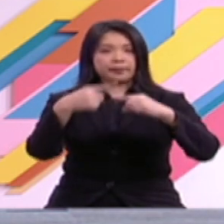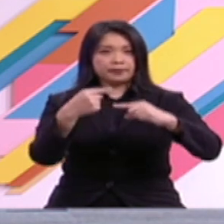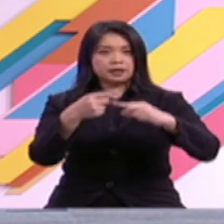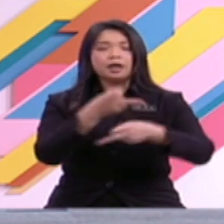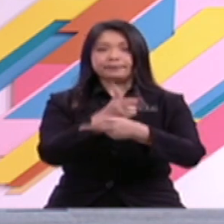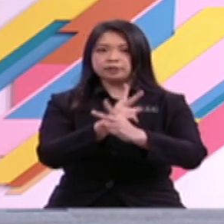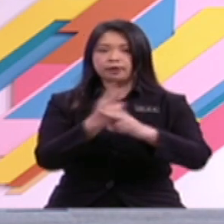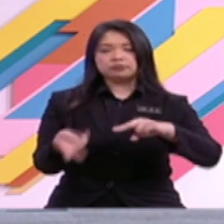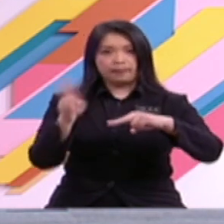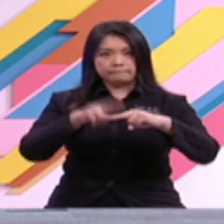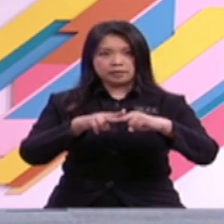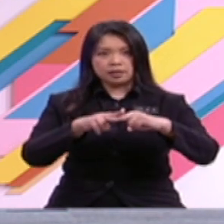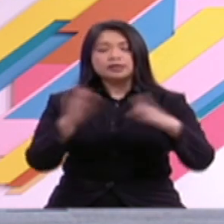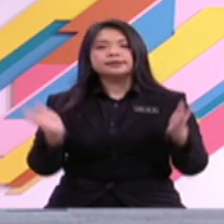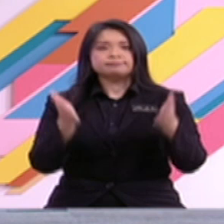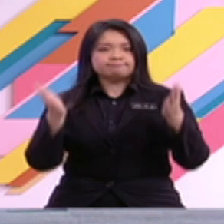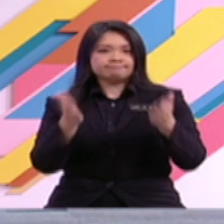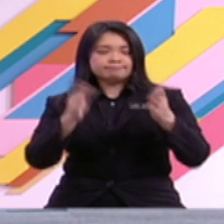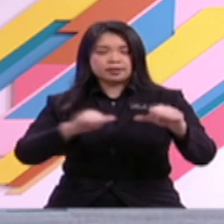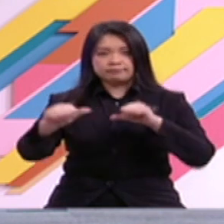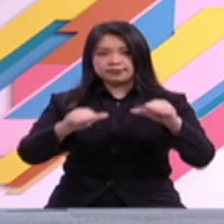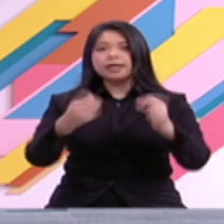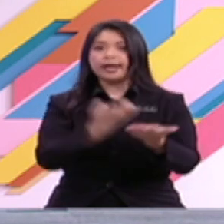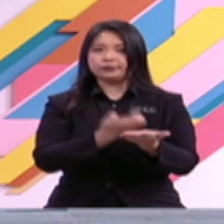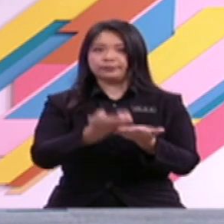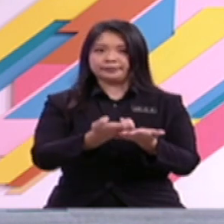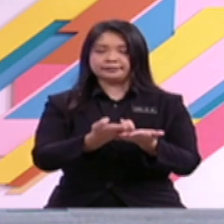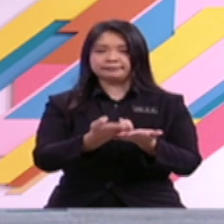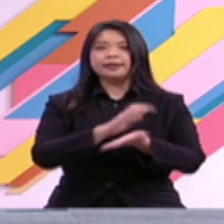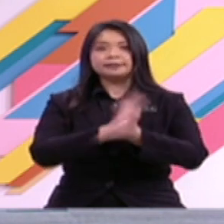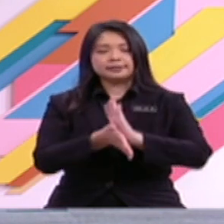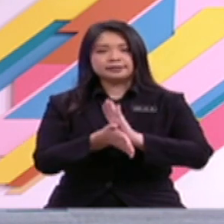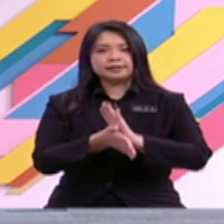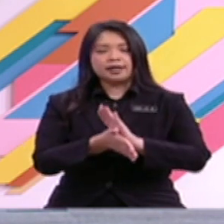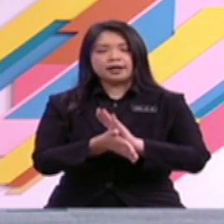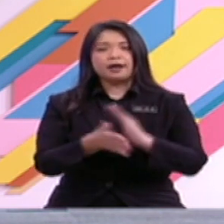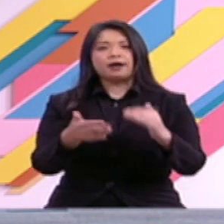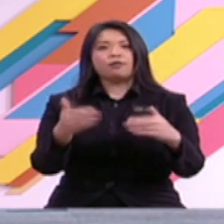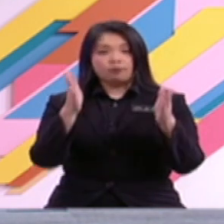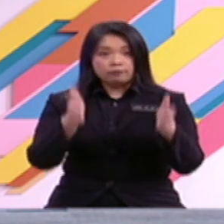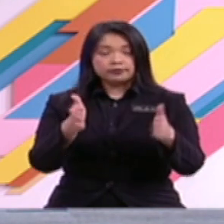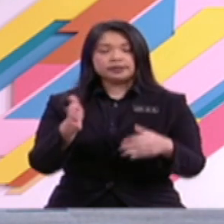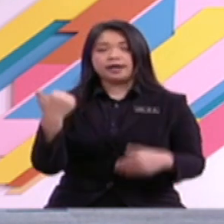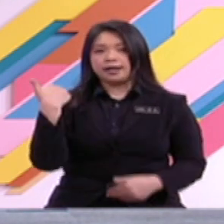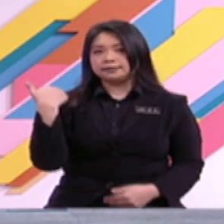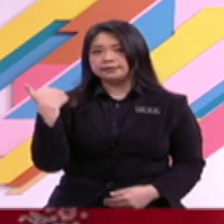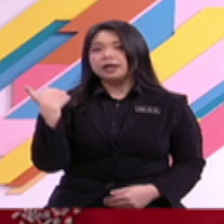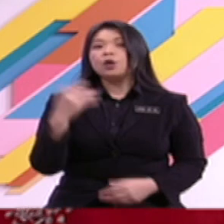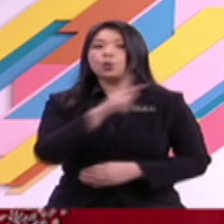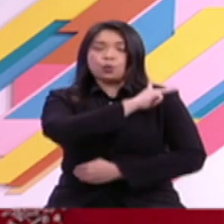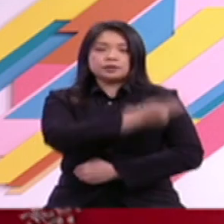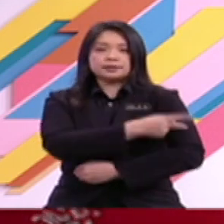tambah gede menggalakkan kegiatan ekonomi mohon ah doa-doa dakwah beliau ini akan menyebabkan